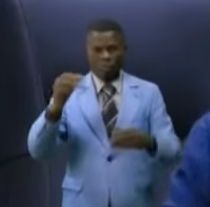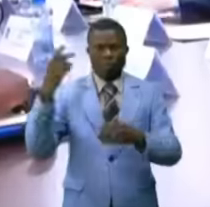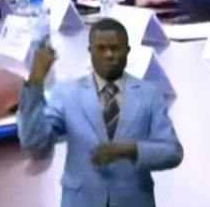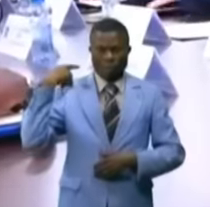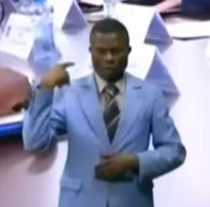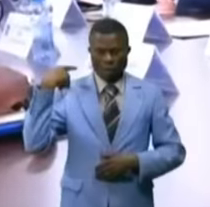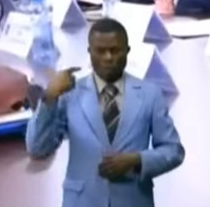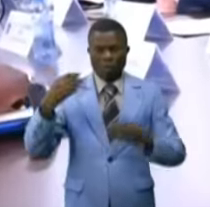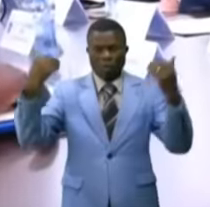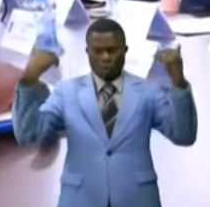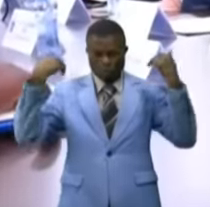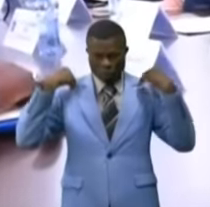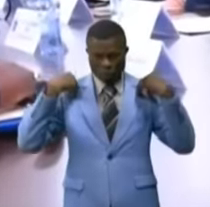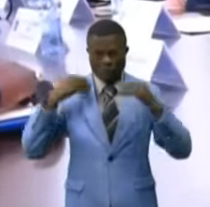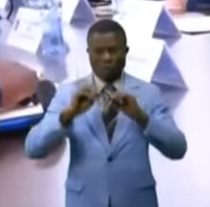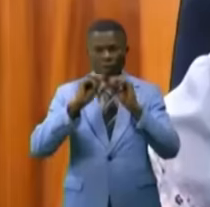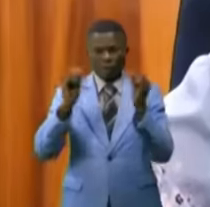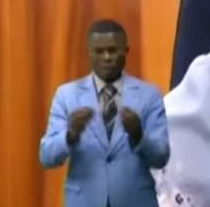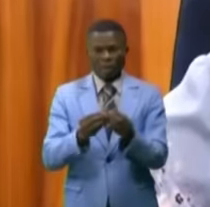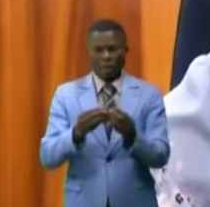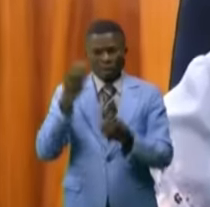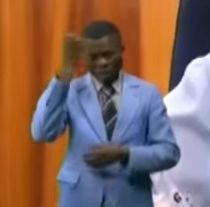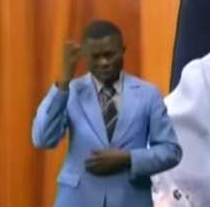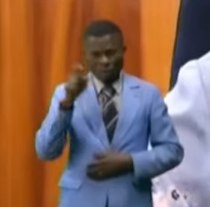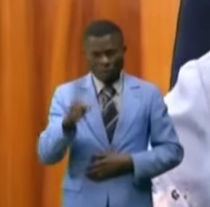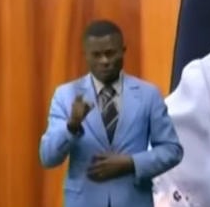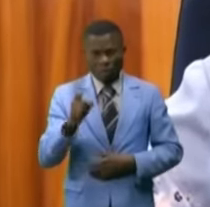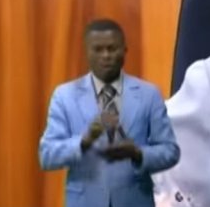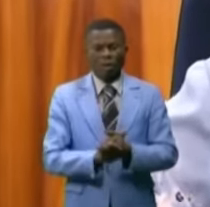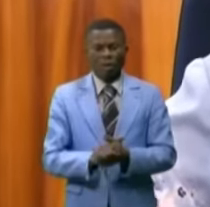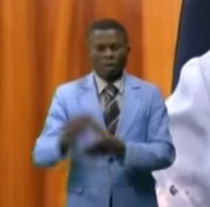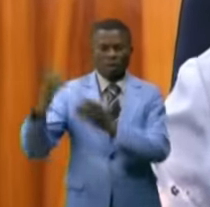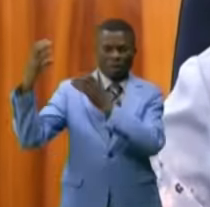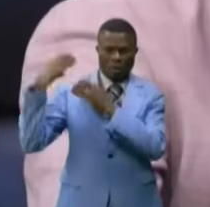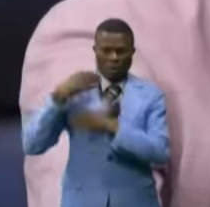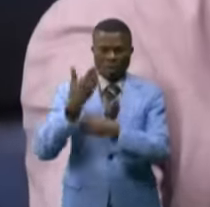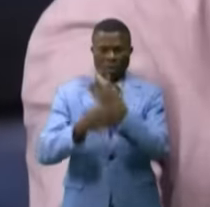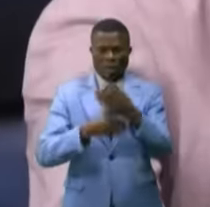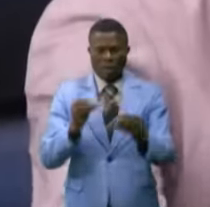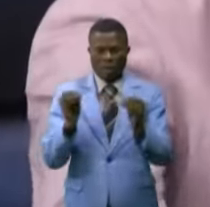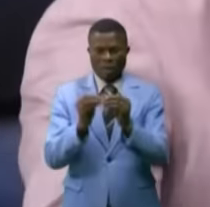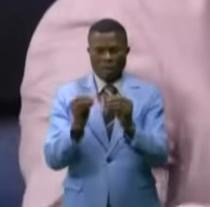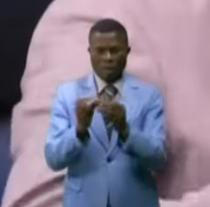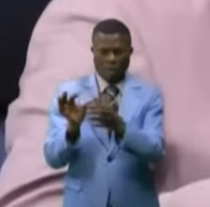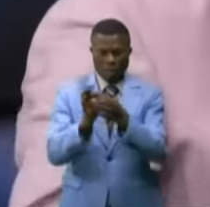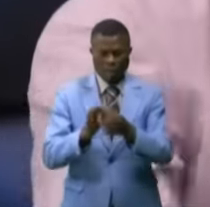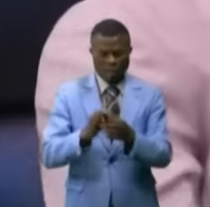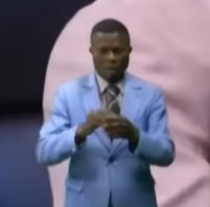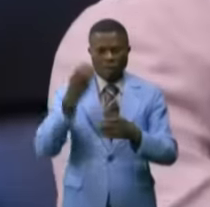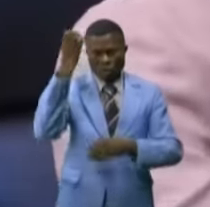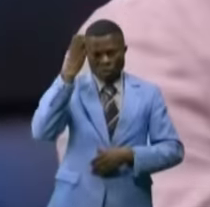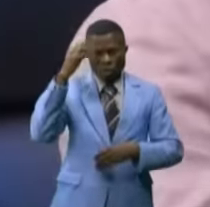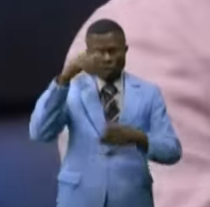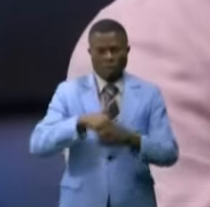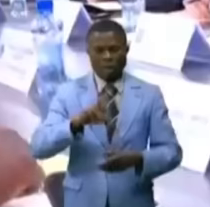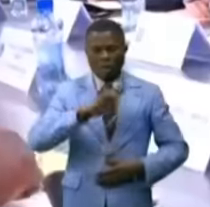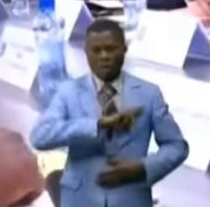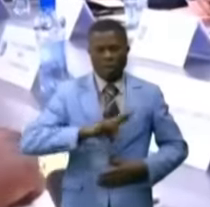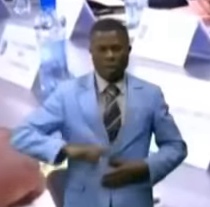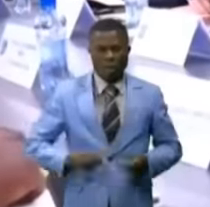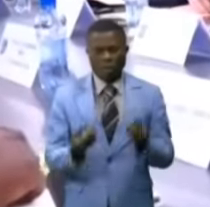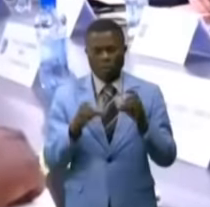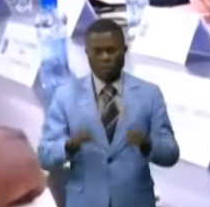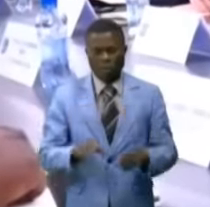d'observation électorale qu'accompagnait Madame Mathilde Dachoudine, chargée d'affaires de l'Union européenne en République démocratique du Congo.